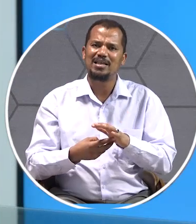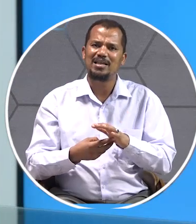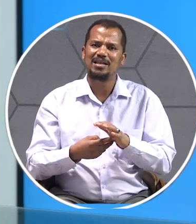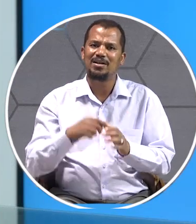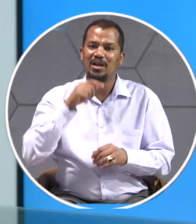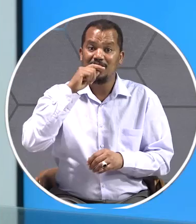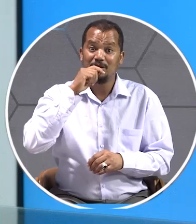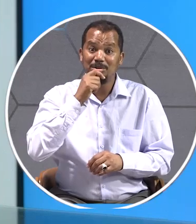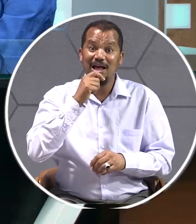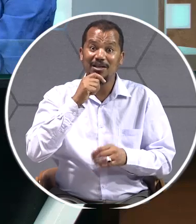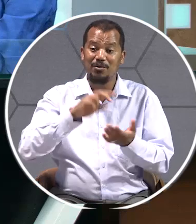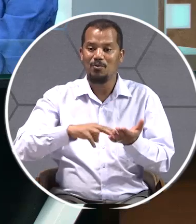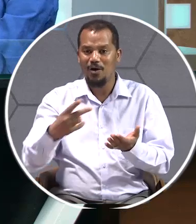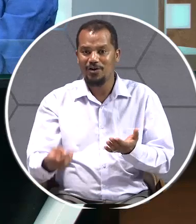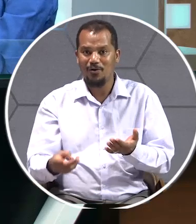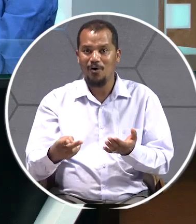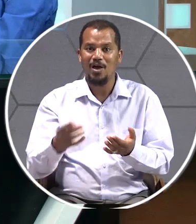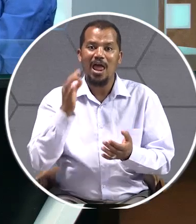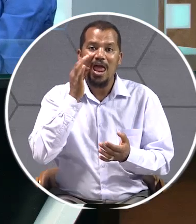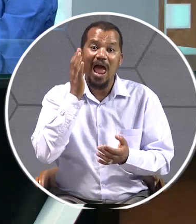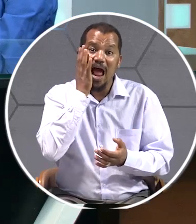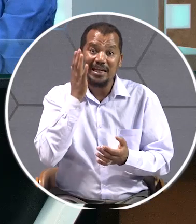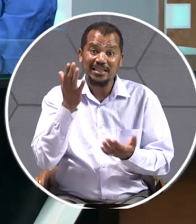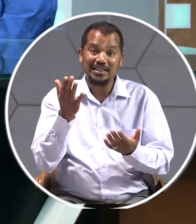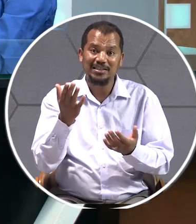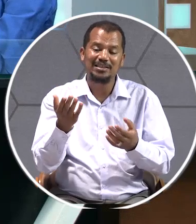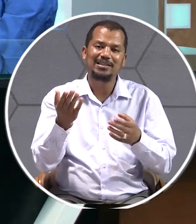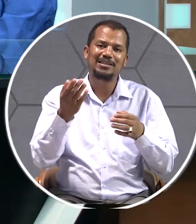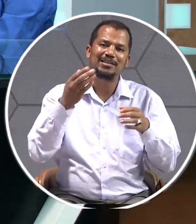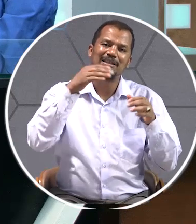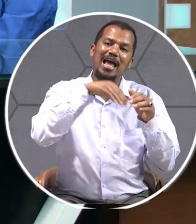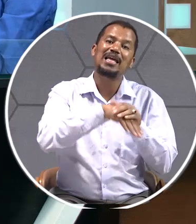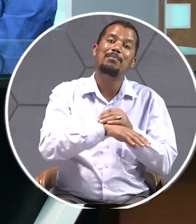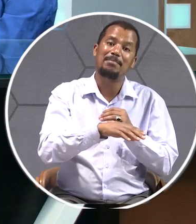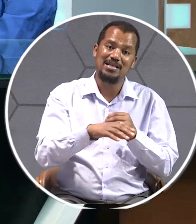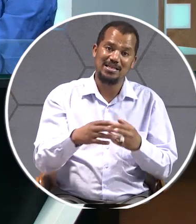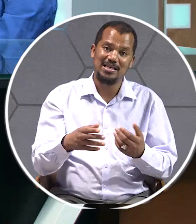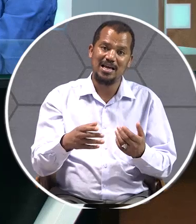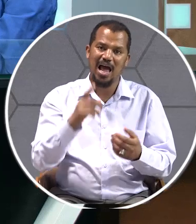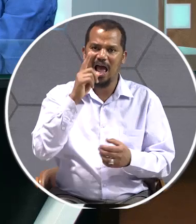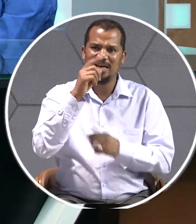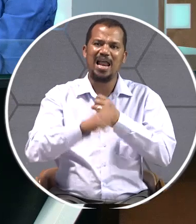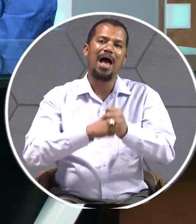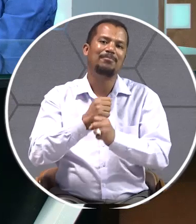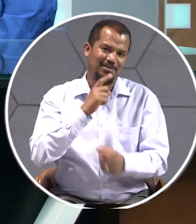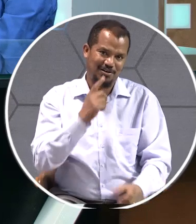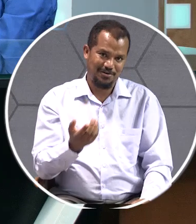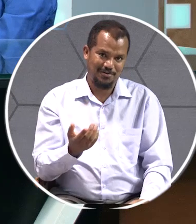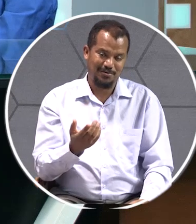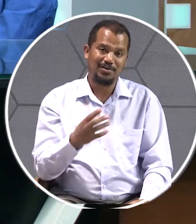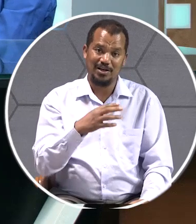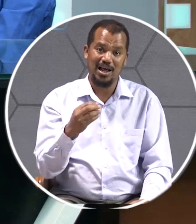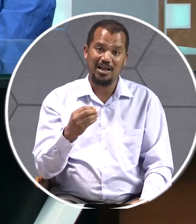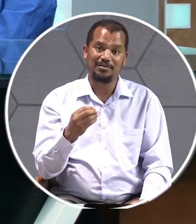ደርግ ወርቆ ያድግ ስልጣን ያዘበት አመት ነው እና